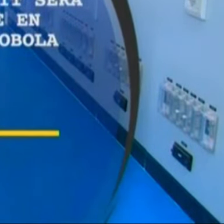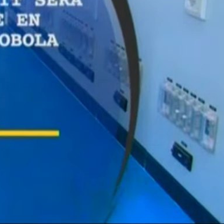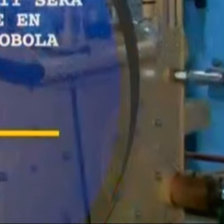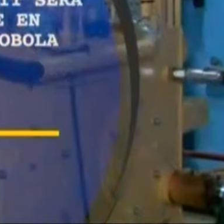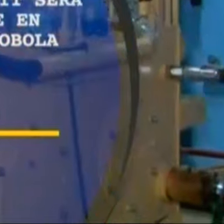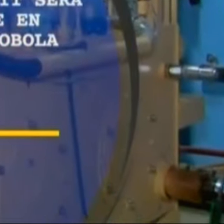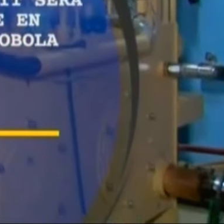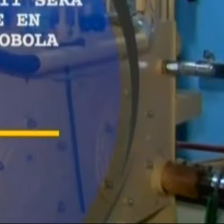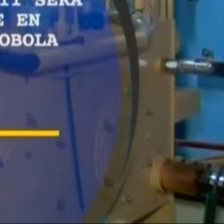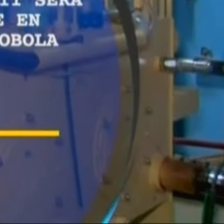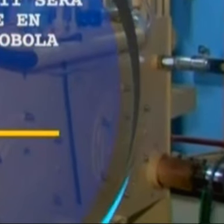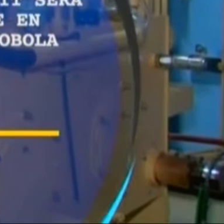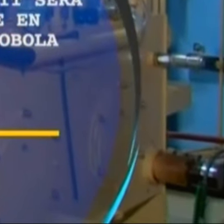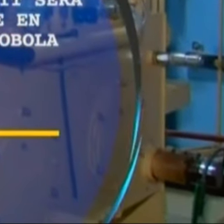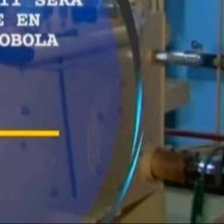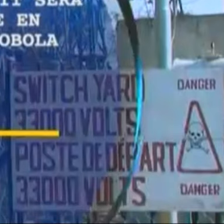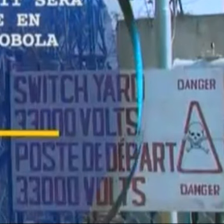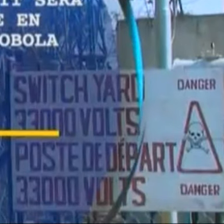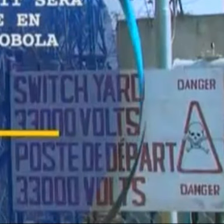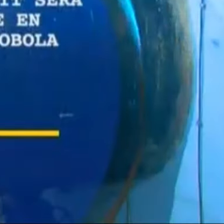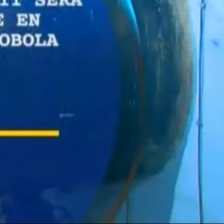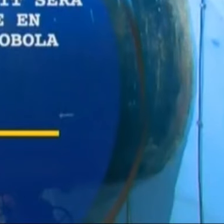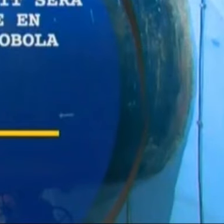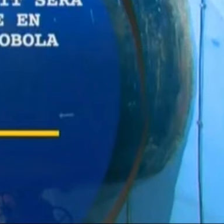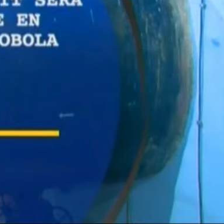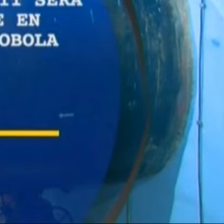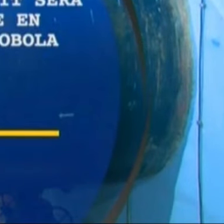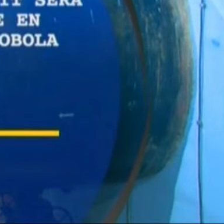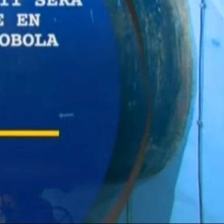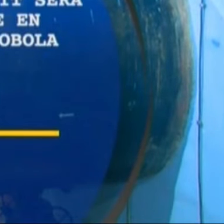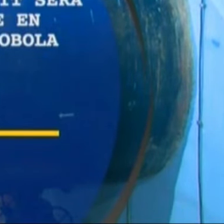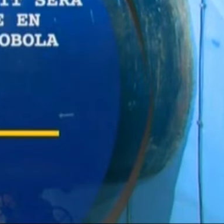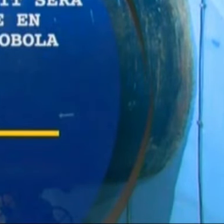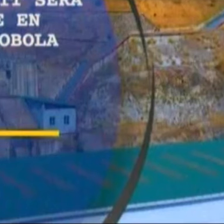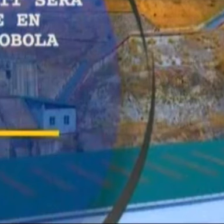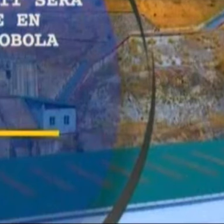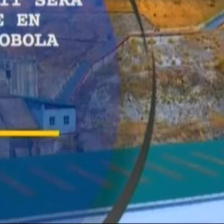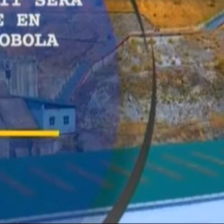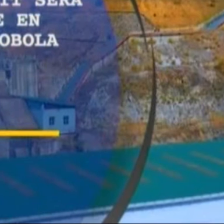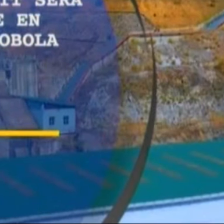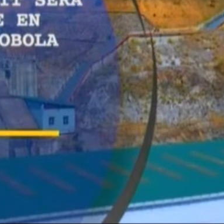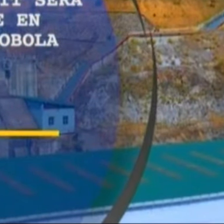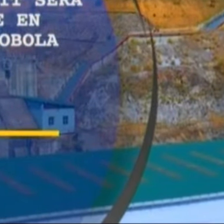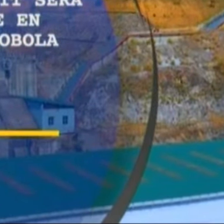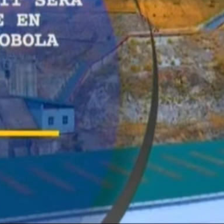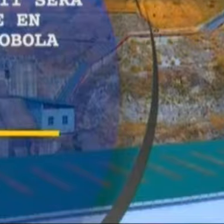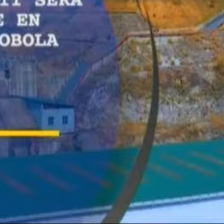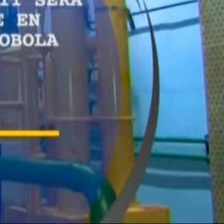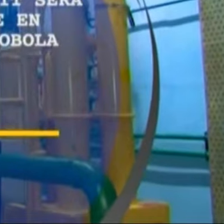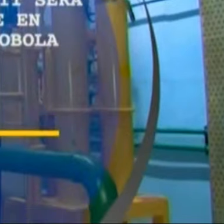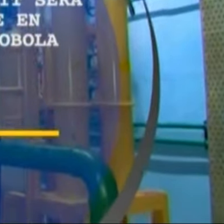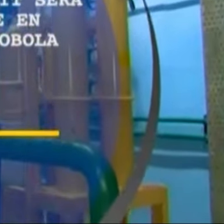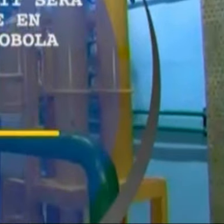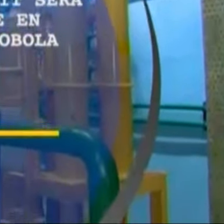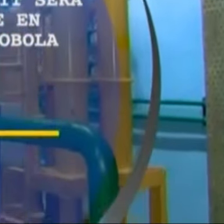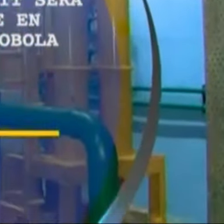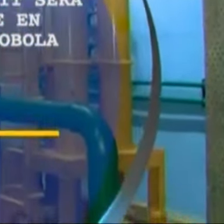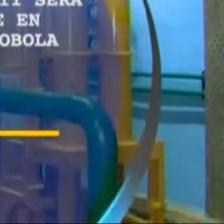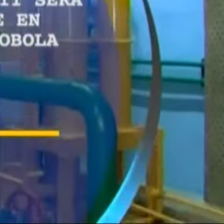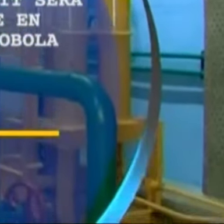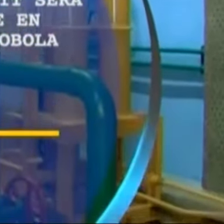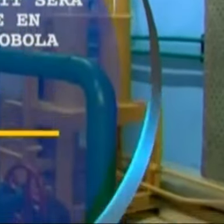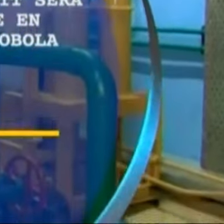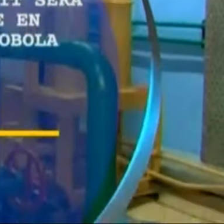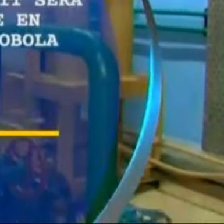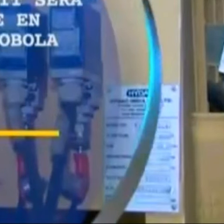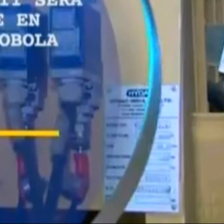l'électricité aux populations environnantes de la ville de Gungu, Idiofa et Kikwit. Et puis, le grave accident survenu jeudi dernier près